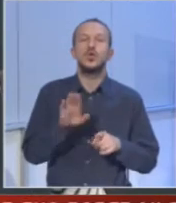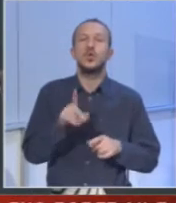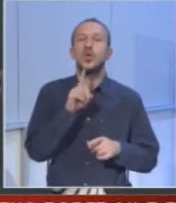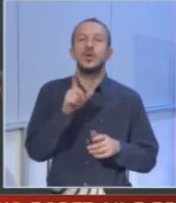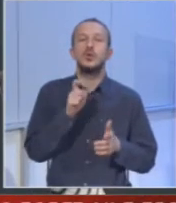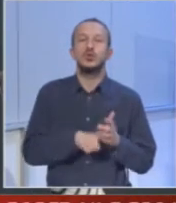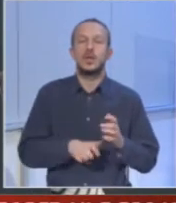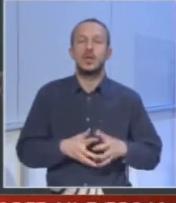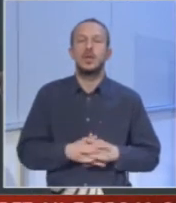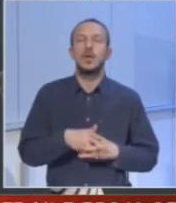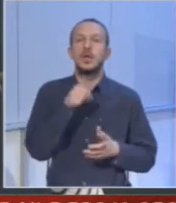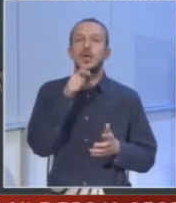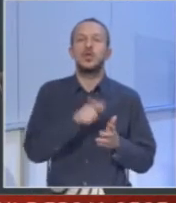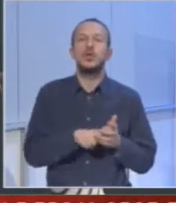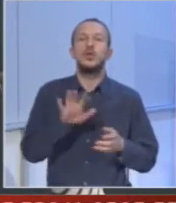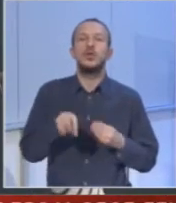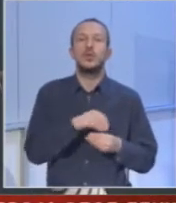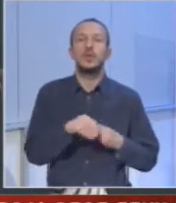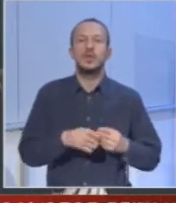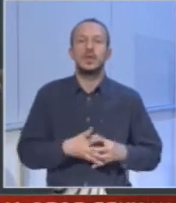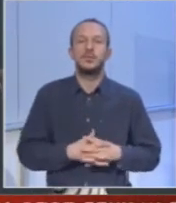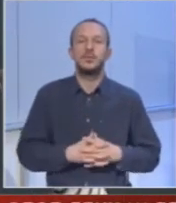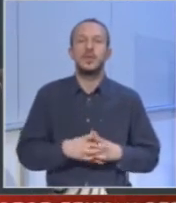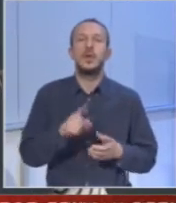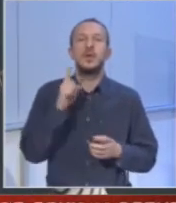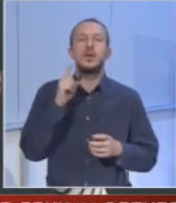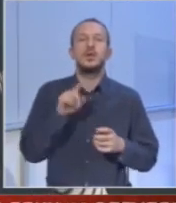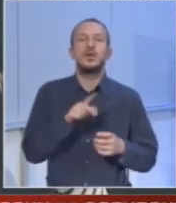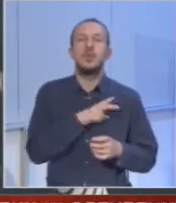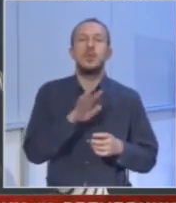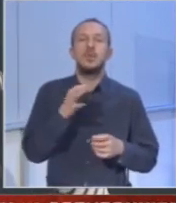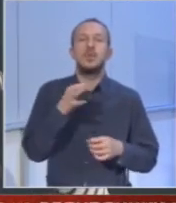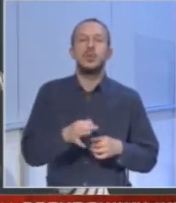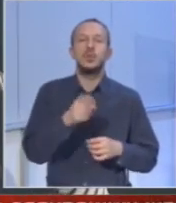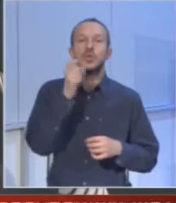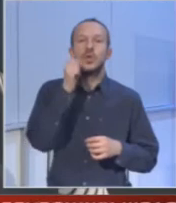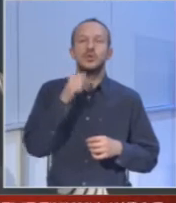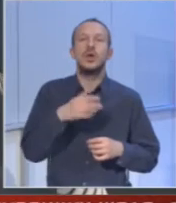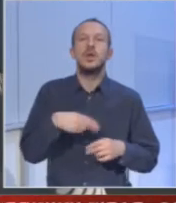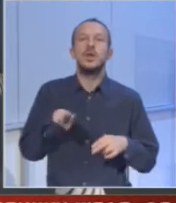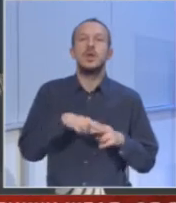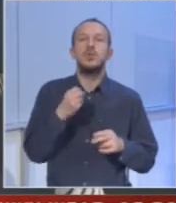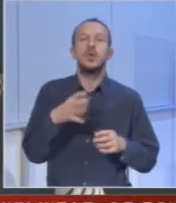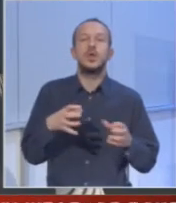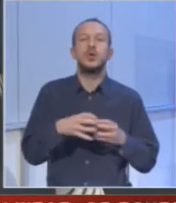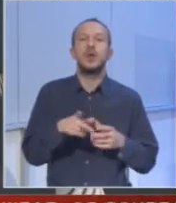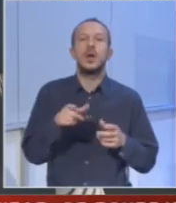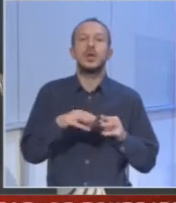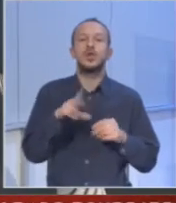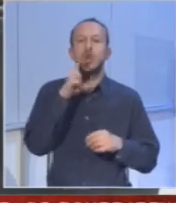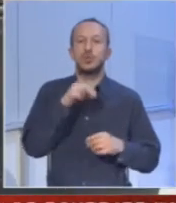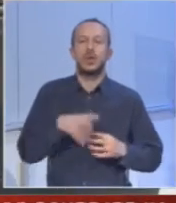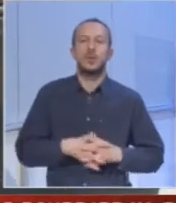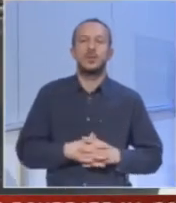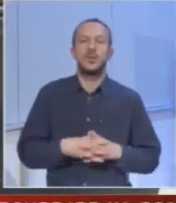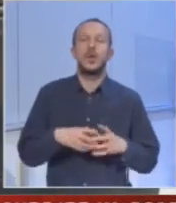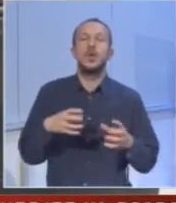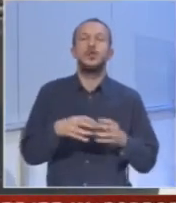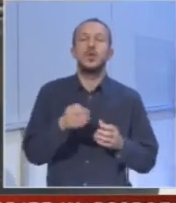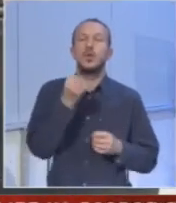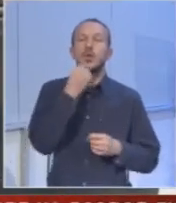nisu učlanjeni. I članovi njihovih porodica činimo 15% stanovništva najbrojniju grupu Laktaške opštine.